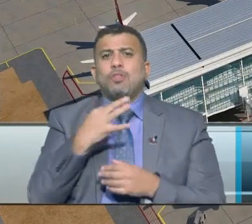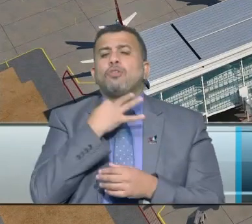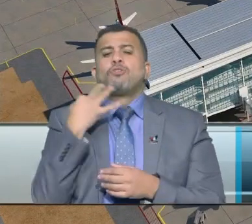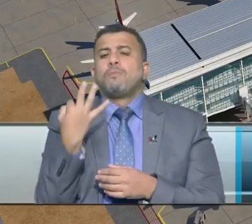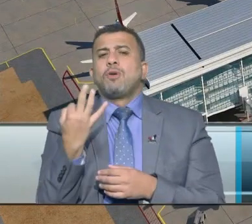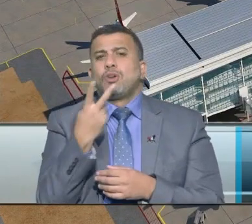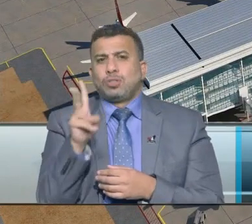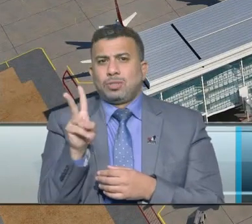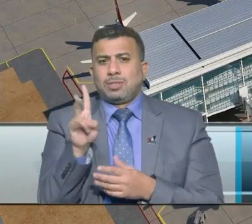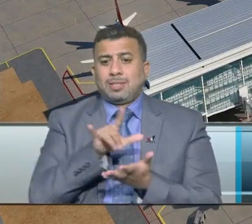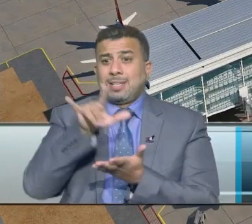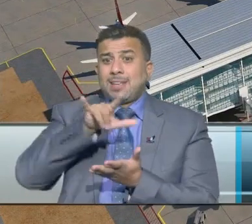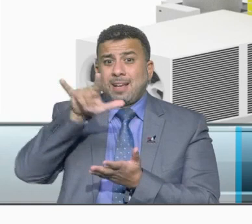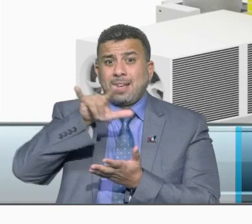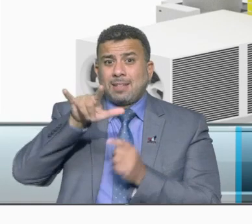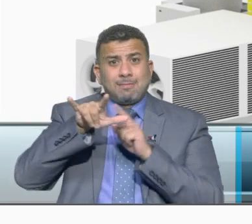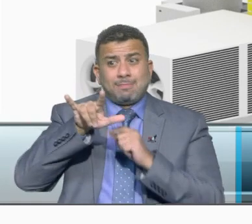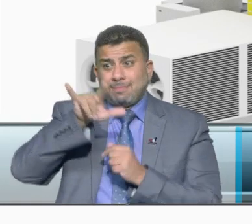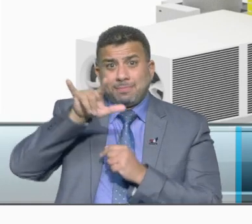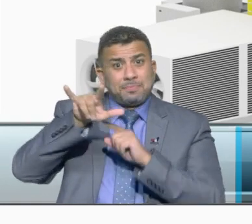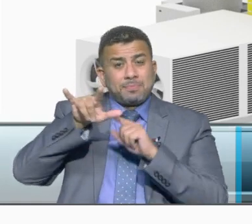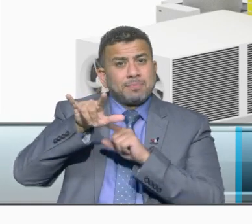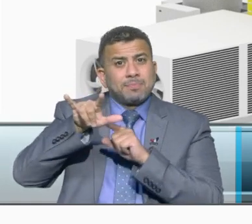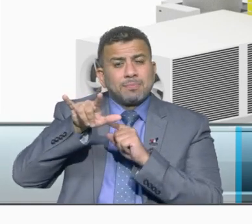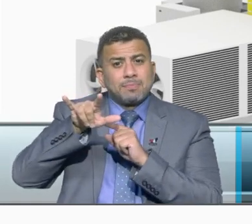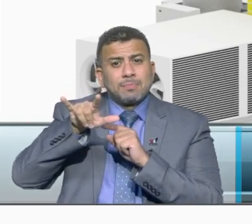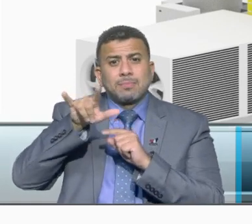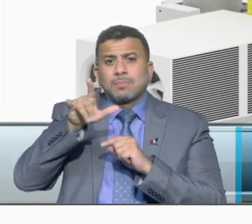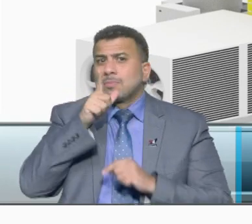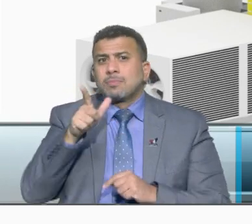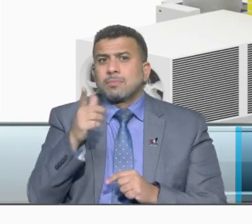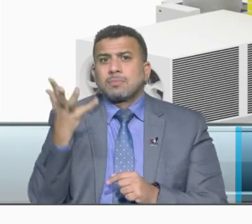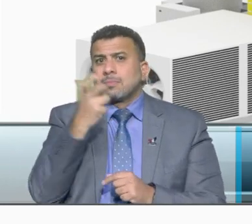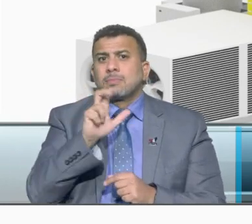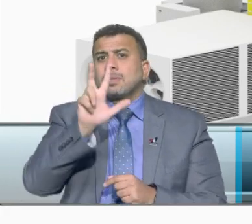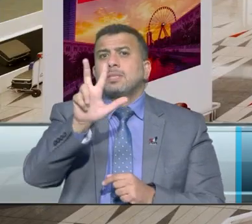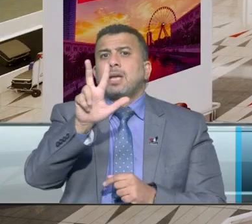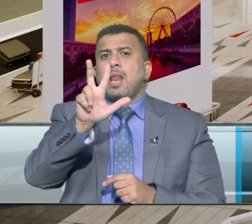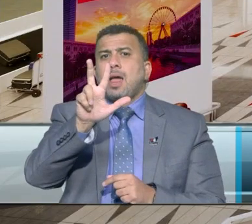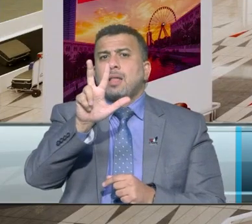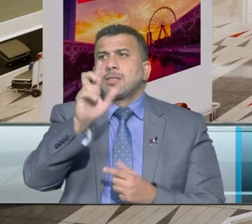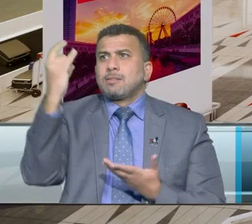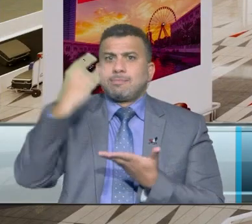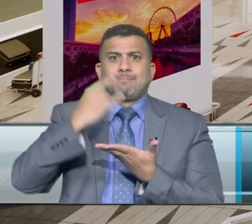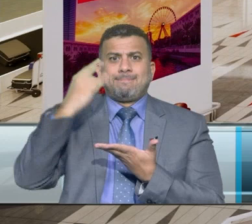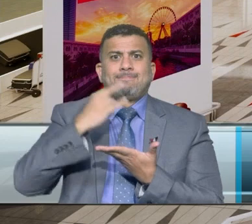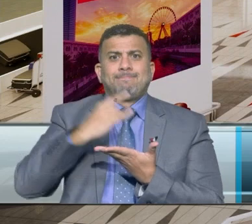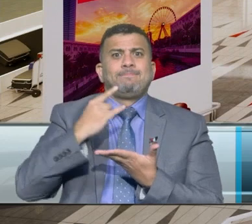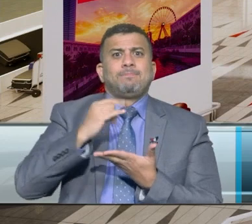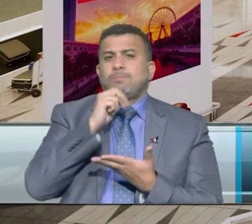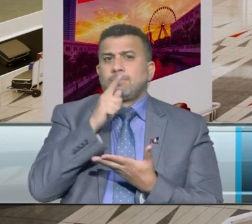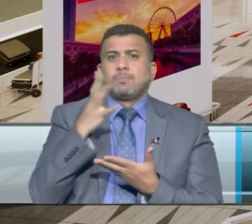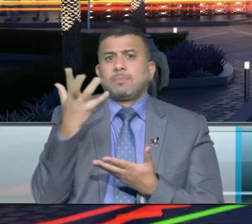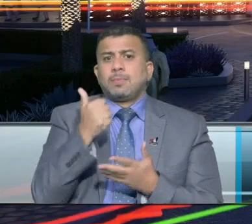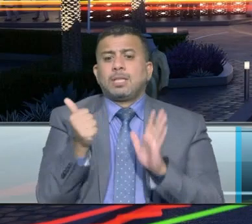320، هذه طبعا طائرات ممكن أن الحزام الواحد يستوعب 3 رحلات، فبهذه الحالة ممكن